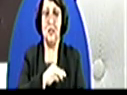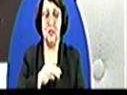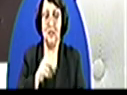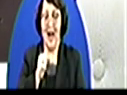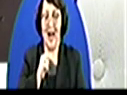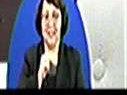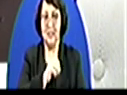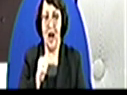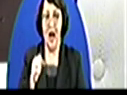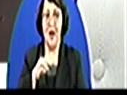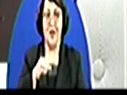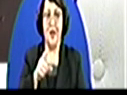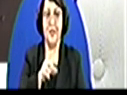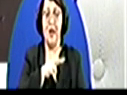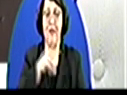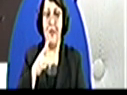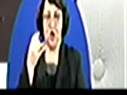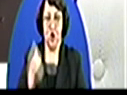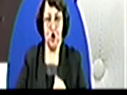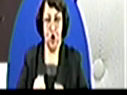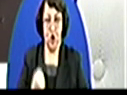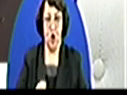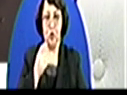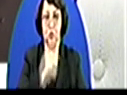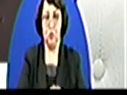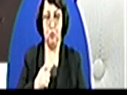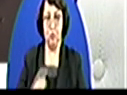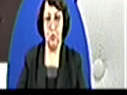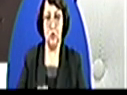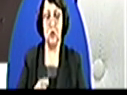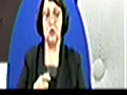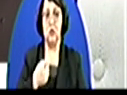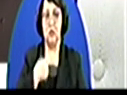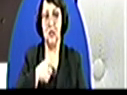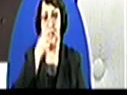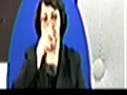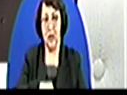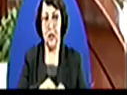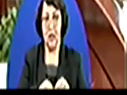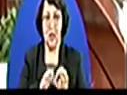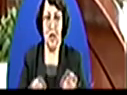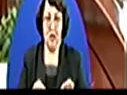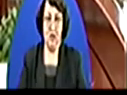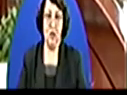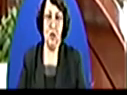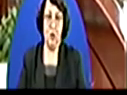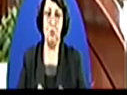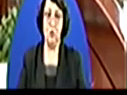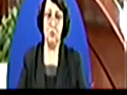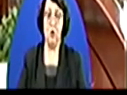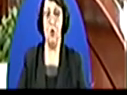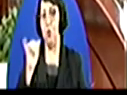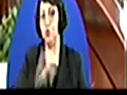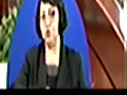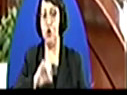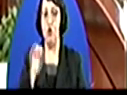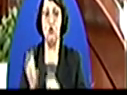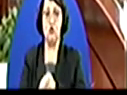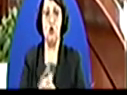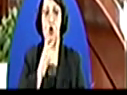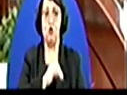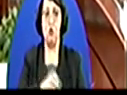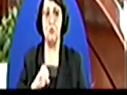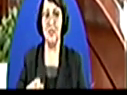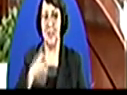нар ер нь бүгдийг л шалгах магадлах одоо ийм шаарлалтаа болжээ. Өнөөдөр мөн улсын онцгой комисст бүгд найрамдах хятад